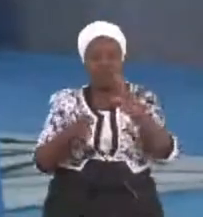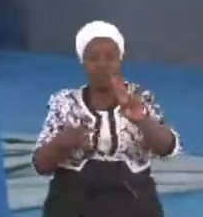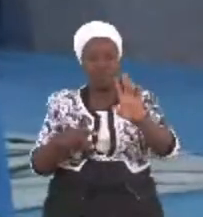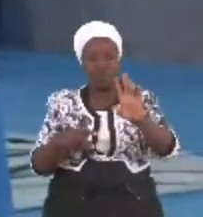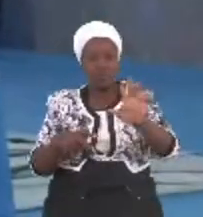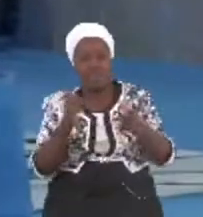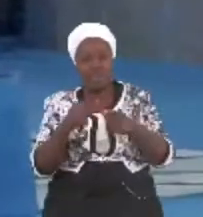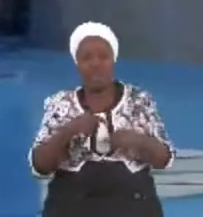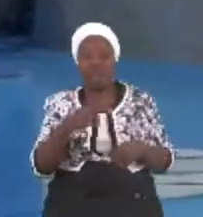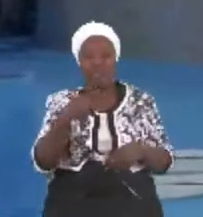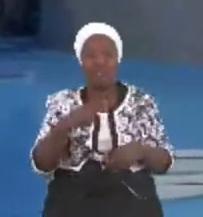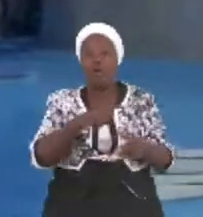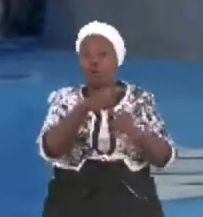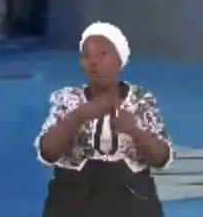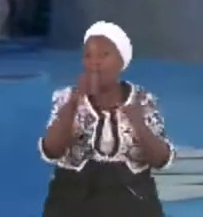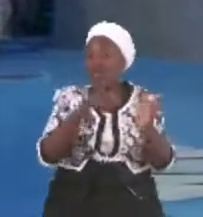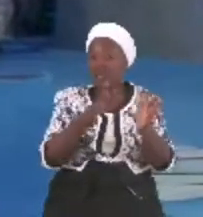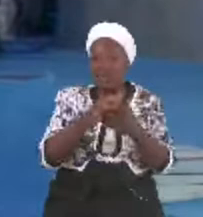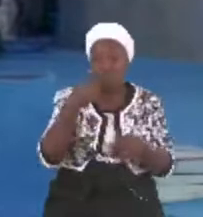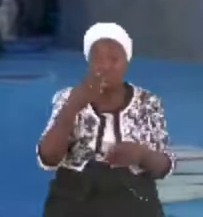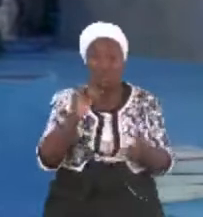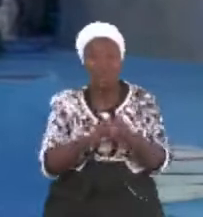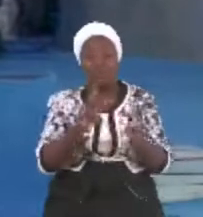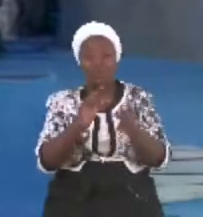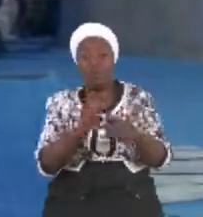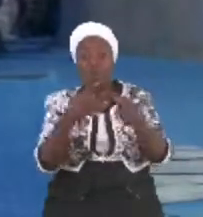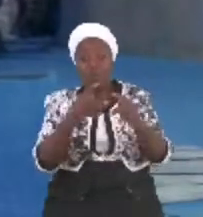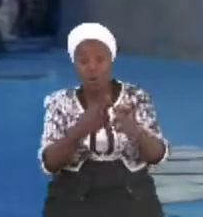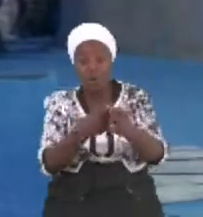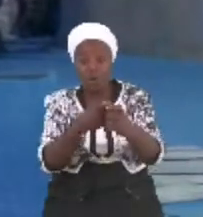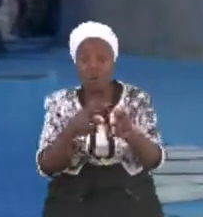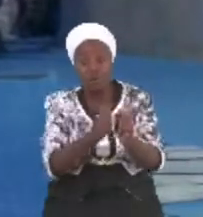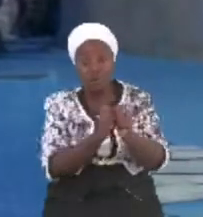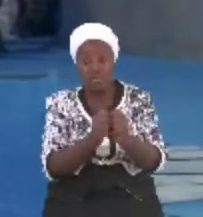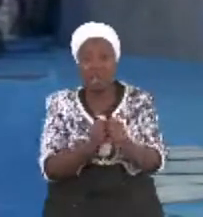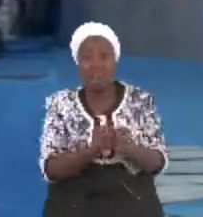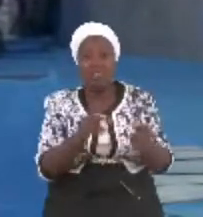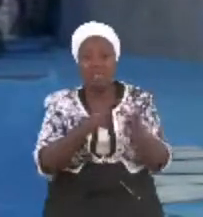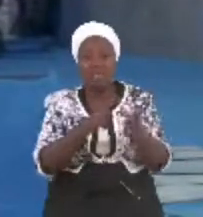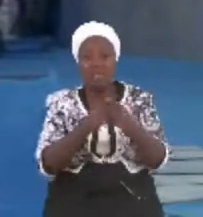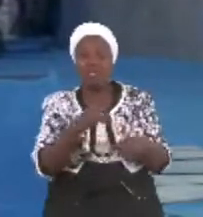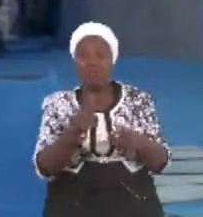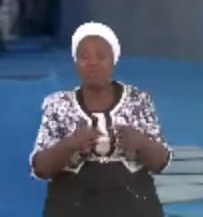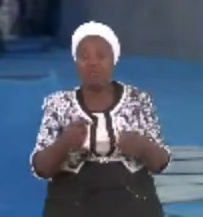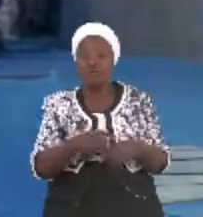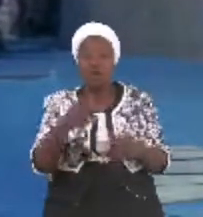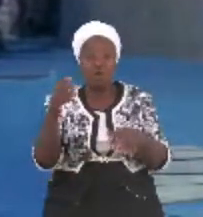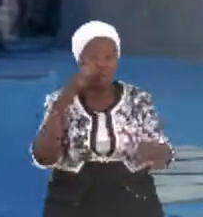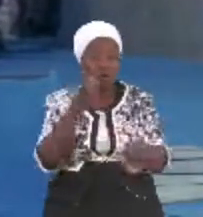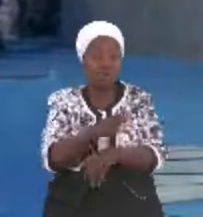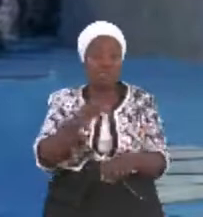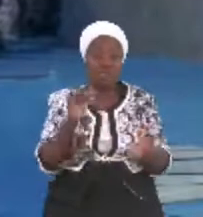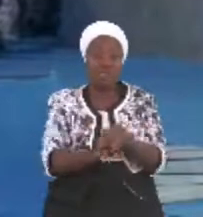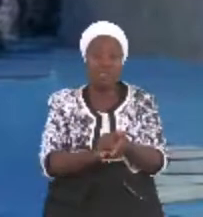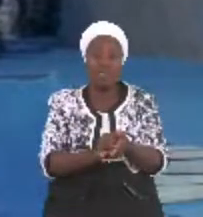Jésus voyant accourir la foule, menaça l'esprit impur et lui dit, esprit muet